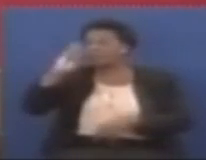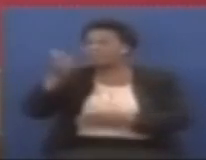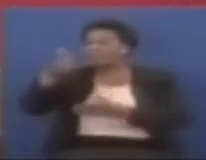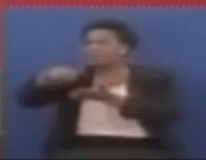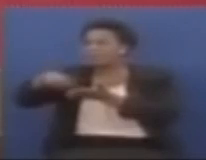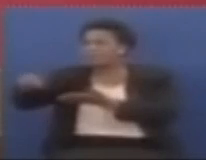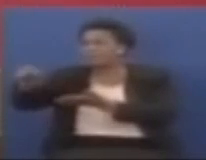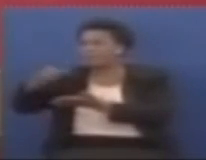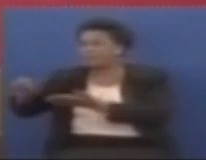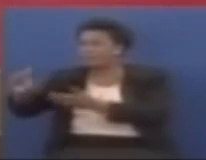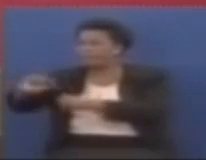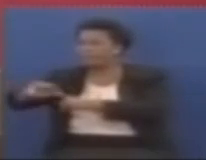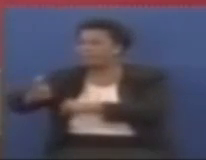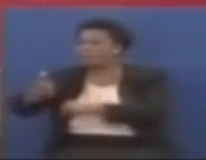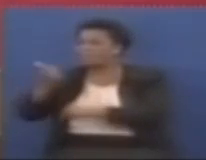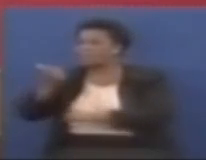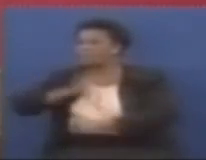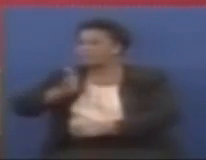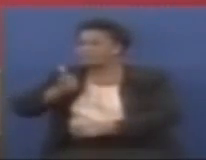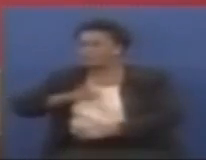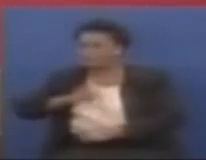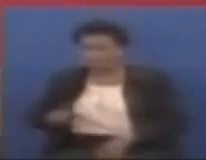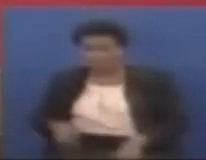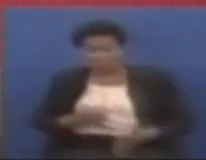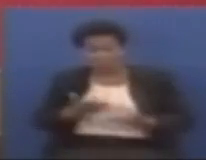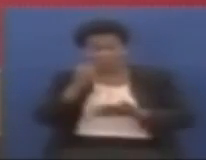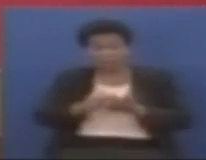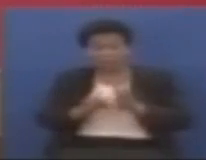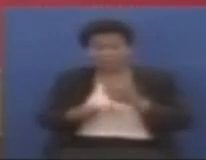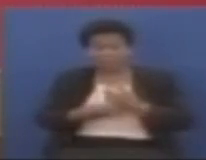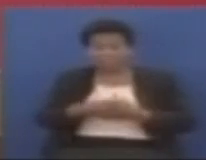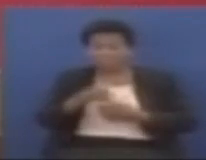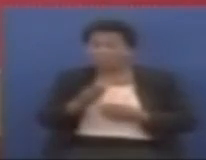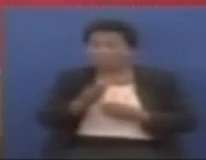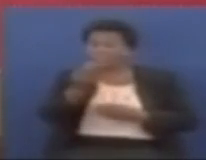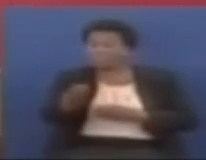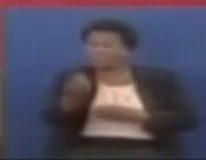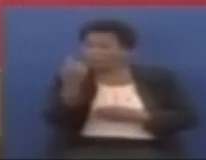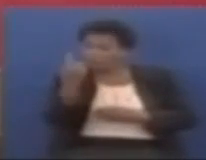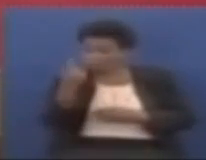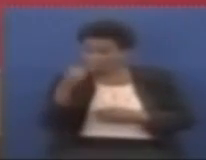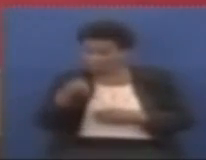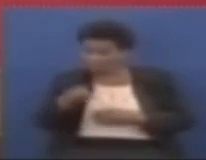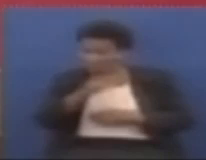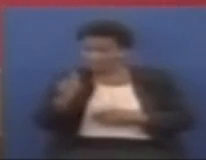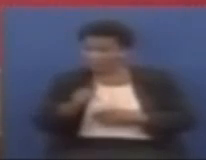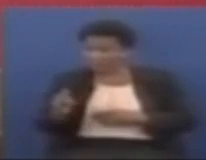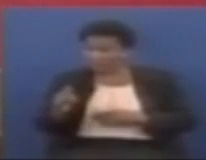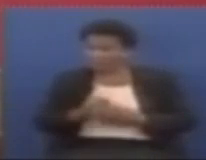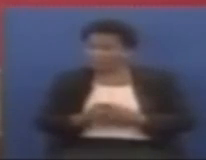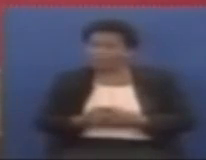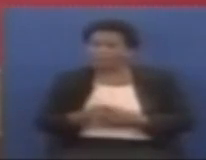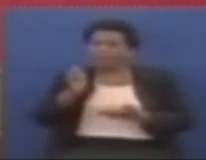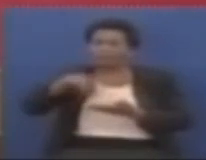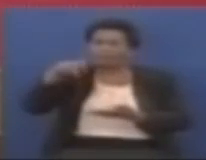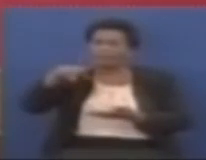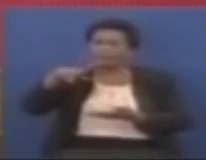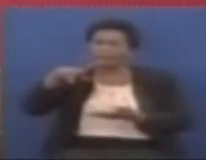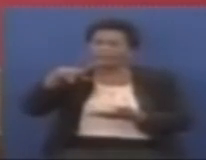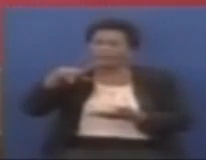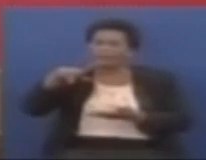Hii hutokea iwapo mashauri husika yamefunguliwa katika mahakama za nchi